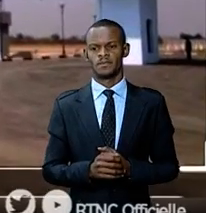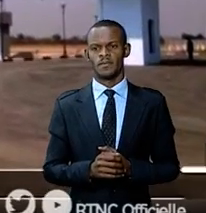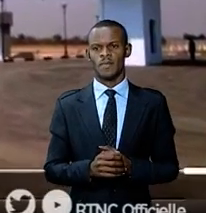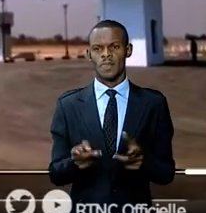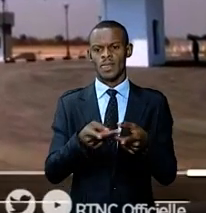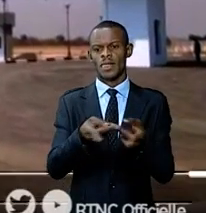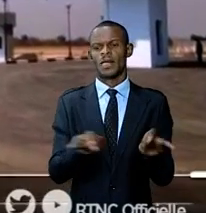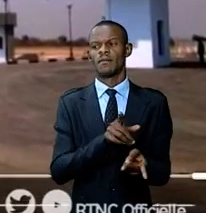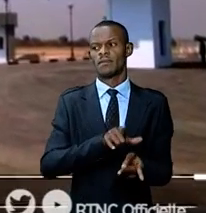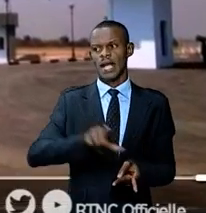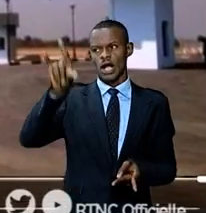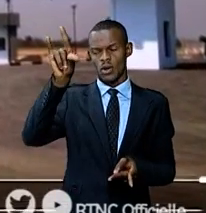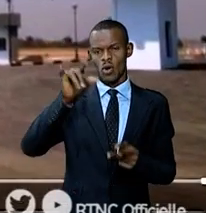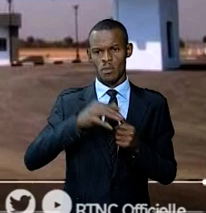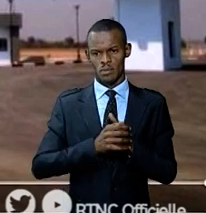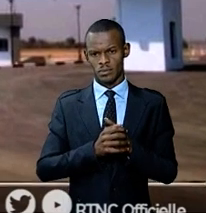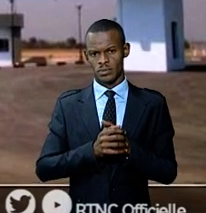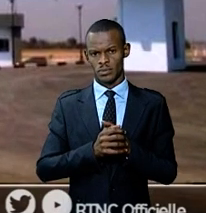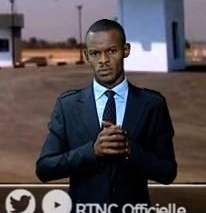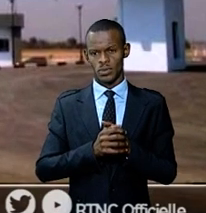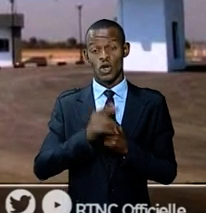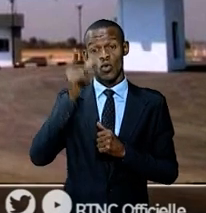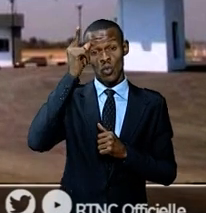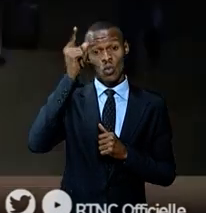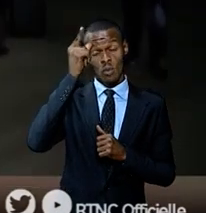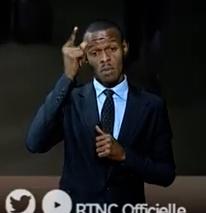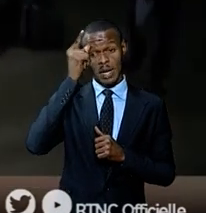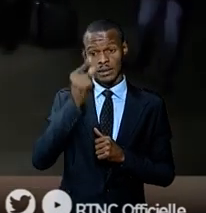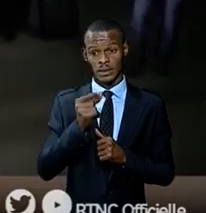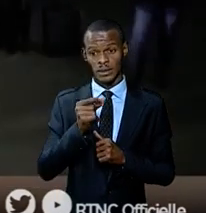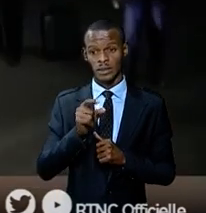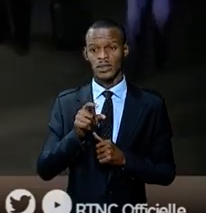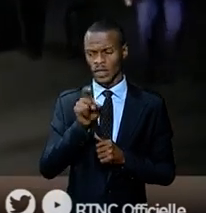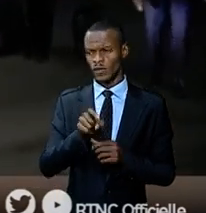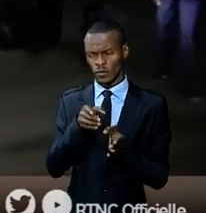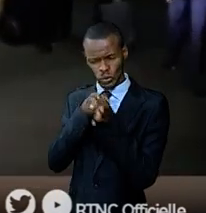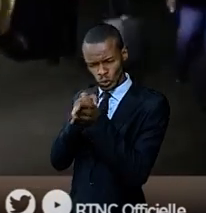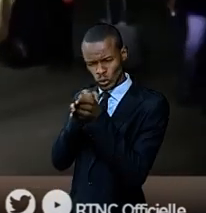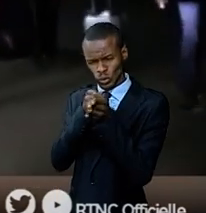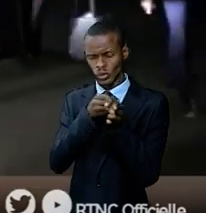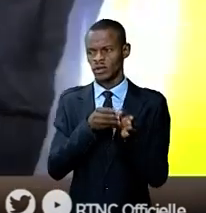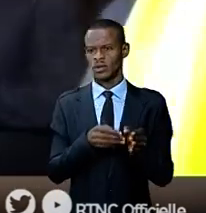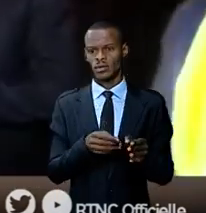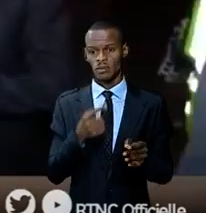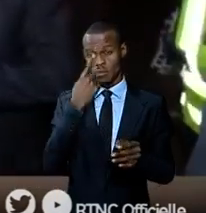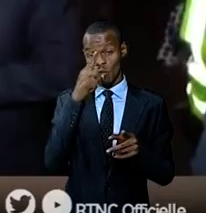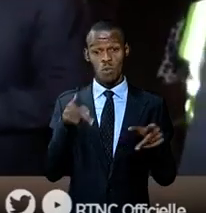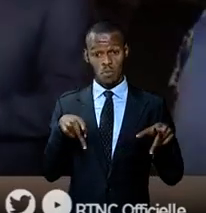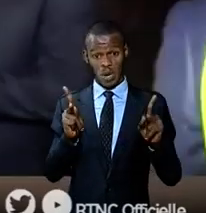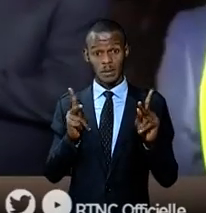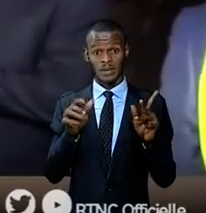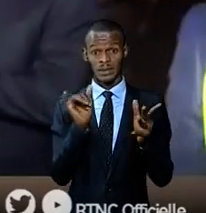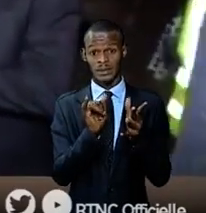L'aéroport international de Luano à Lubumbashi nécessite une attention soutenue afin de répondre davantage aux normes de